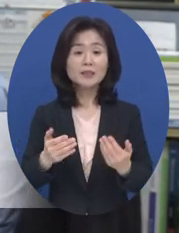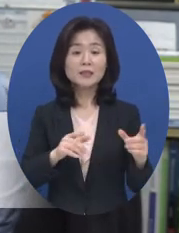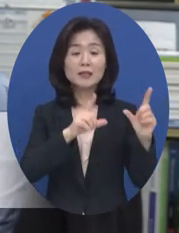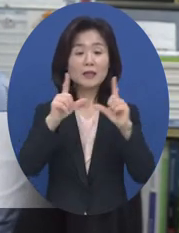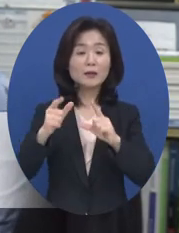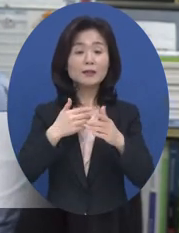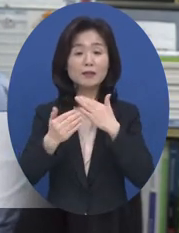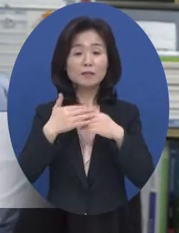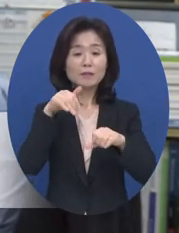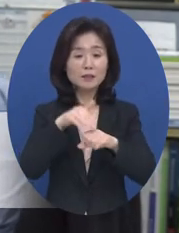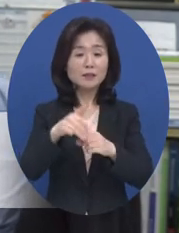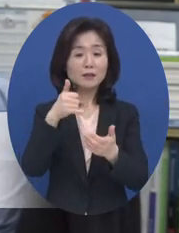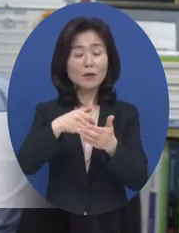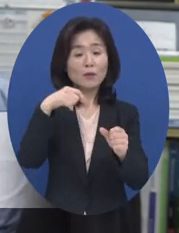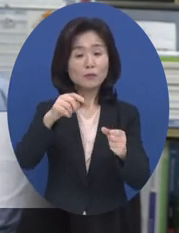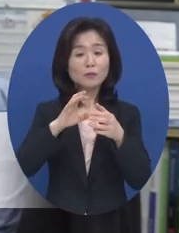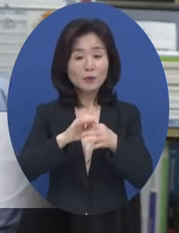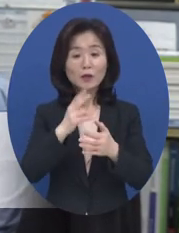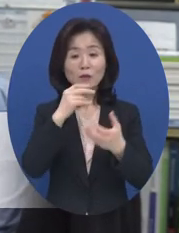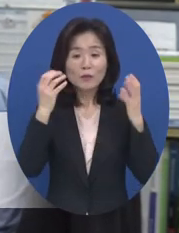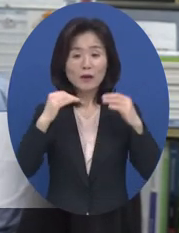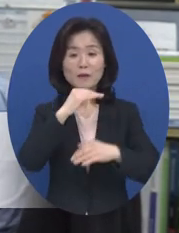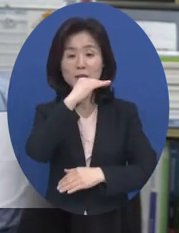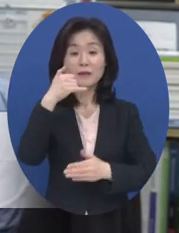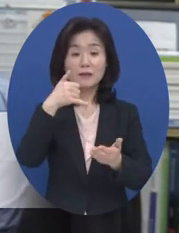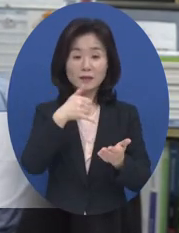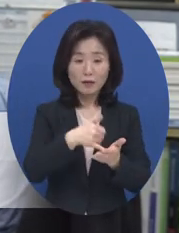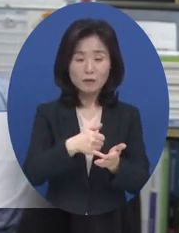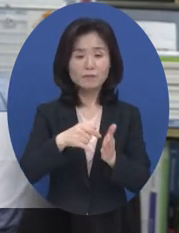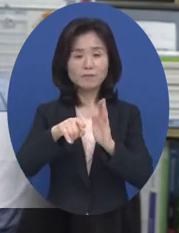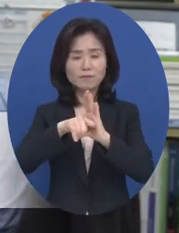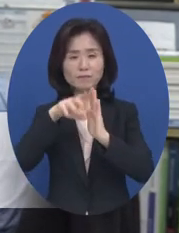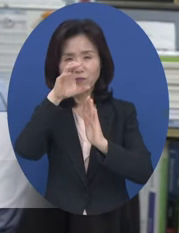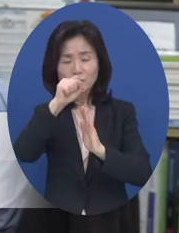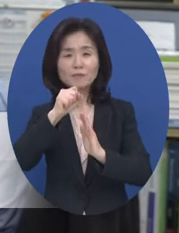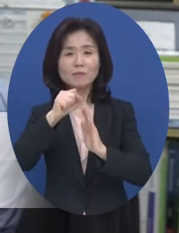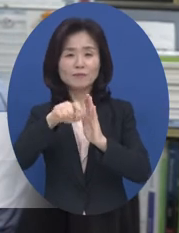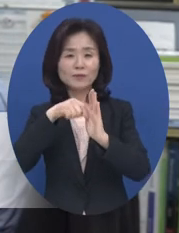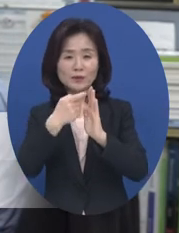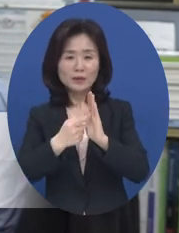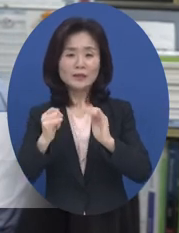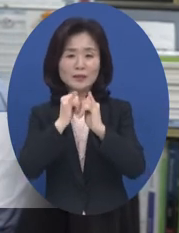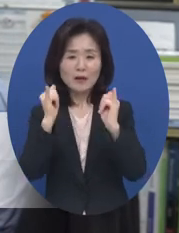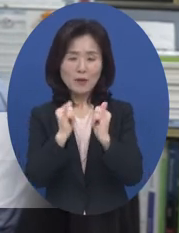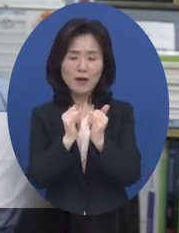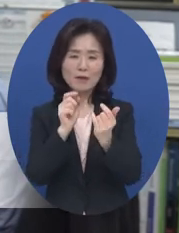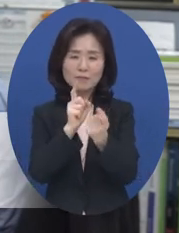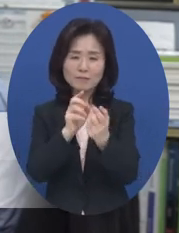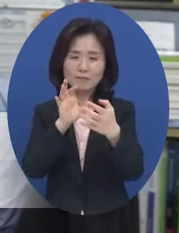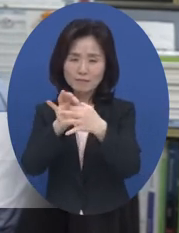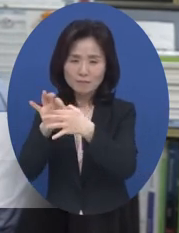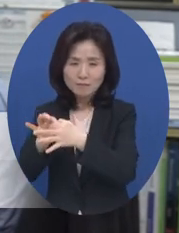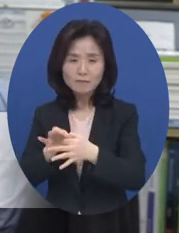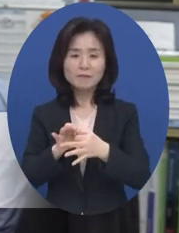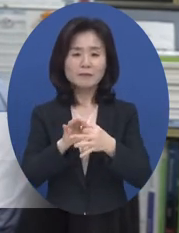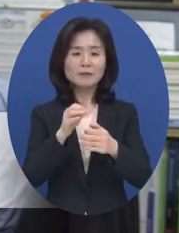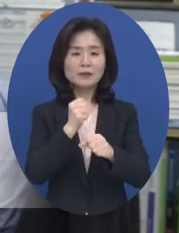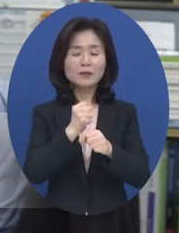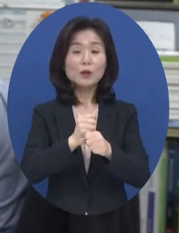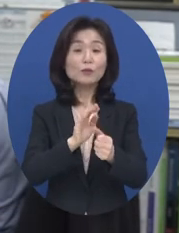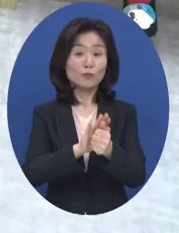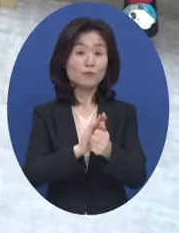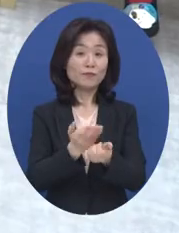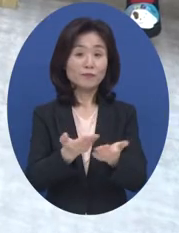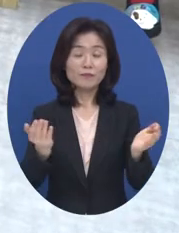인성교육을 통해 영유아의 바른 인성과 긍정적인 사회 관계를 형성하는 데에 도움을